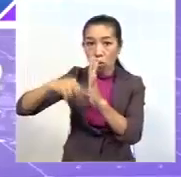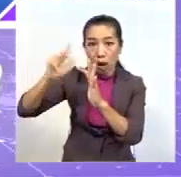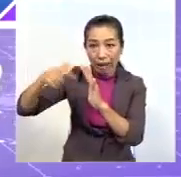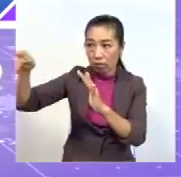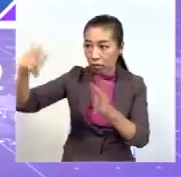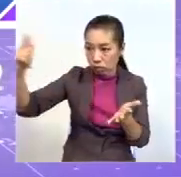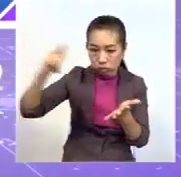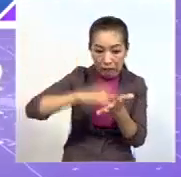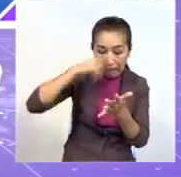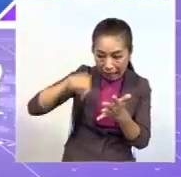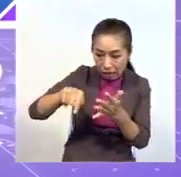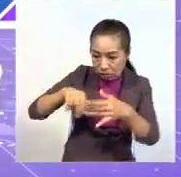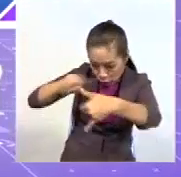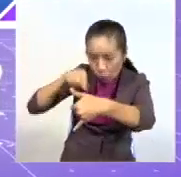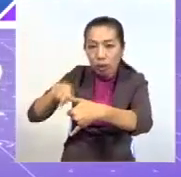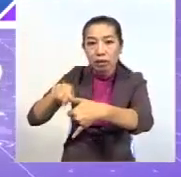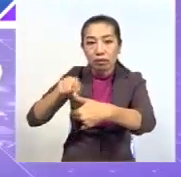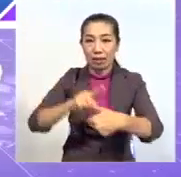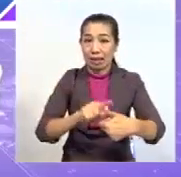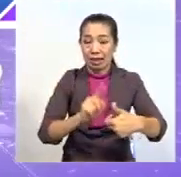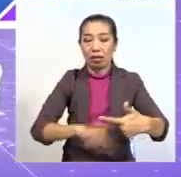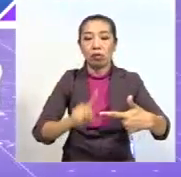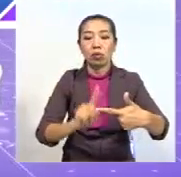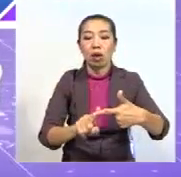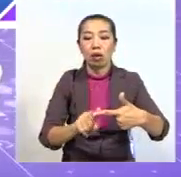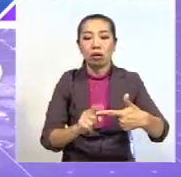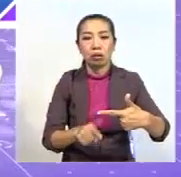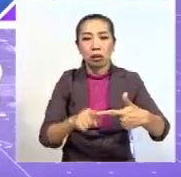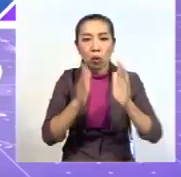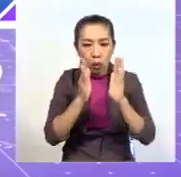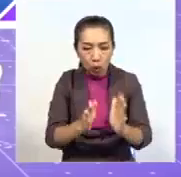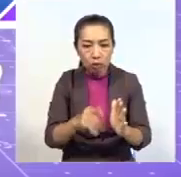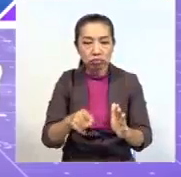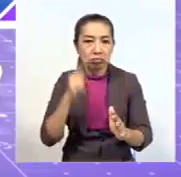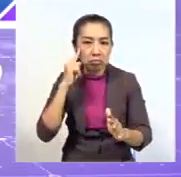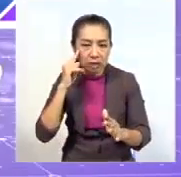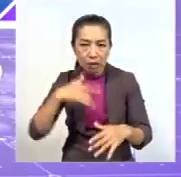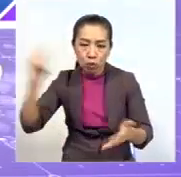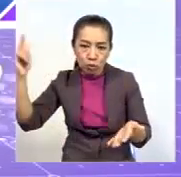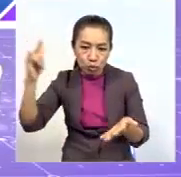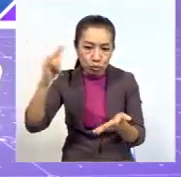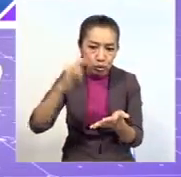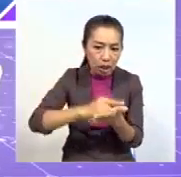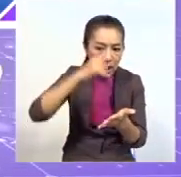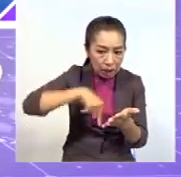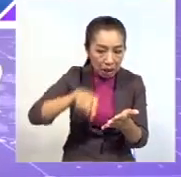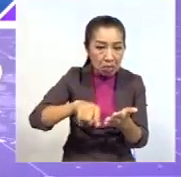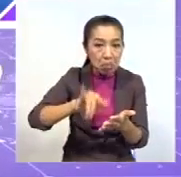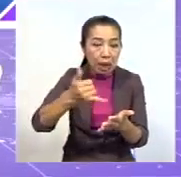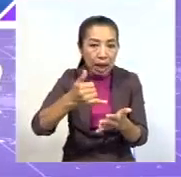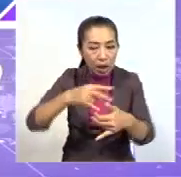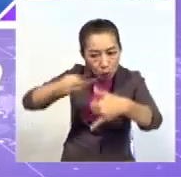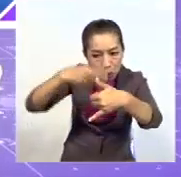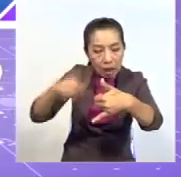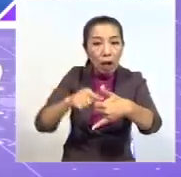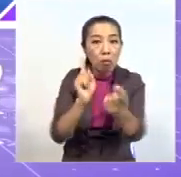ราะฉะนั้นถัดมาก็คือในส่วนของคนที่เดินทางมาบางส่วนนี่อาจจะอยู่ในระยะฟักตัวของโรคไม่มีไข้น